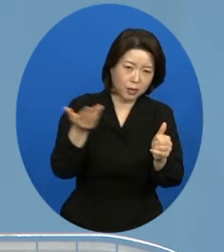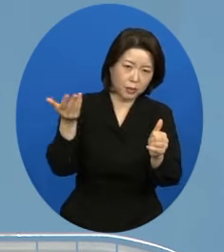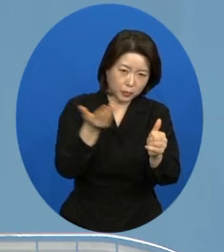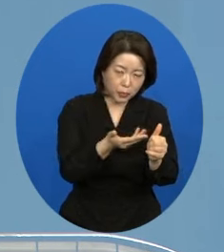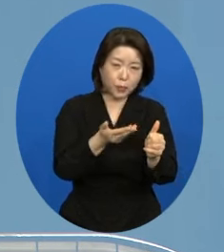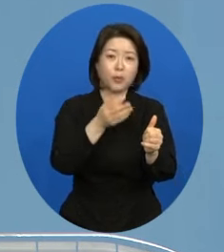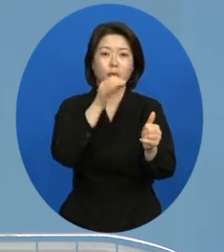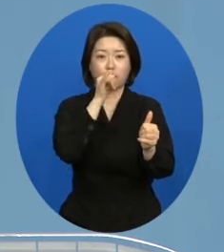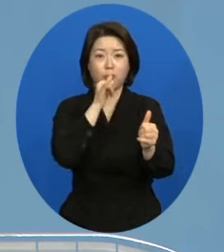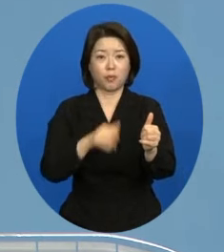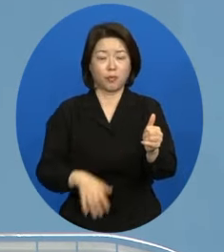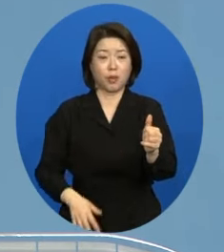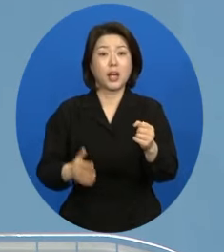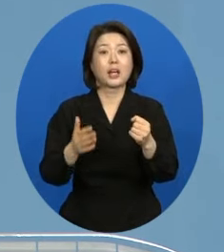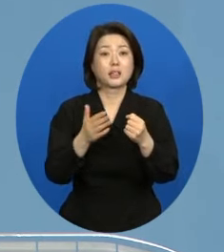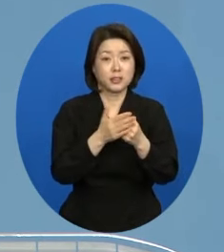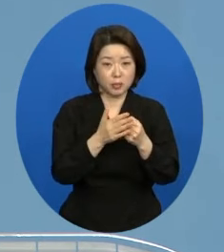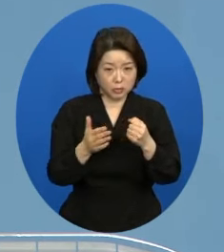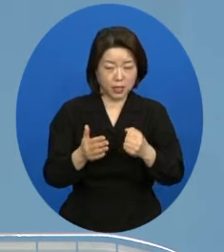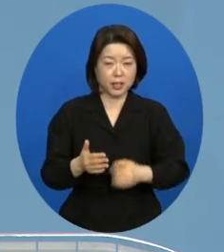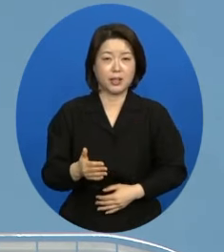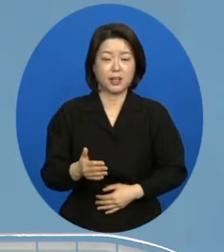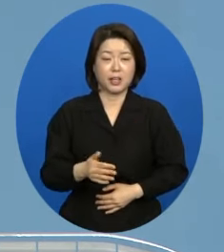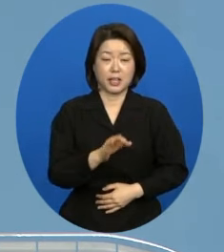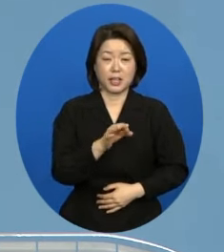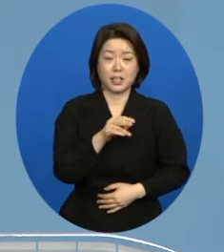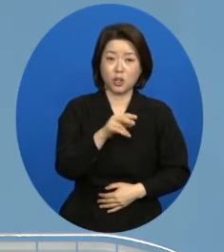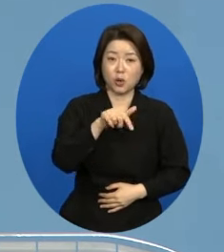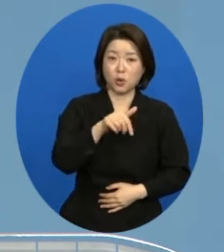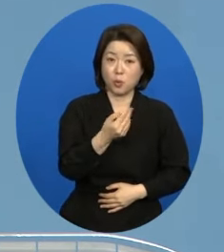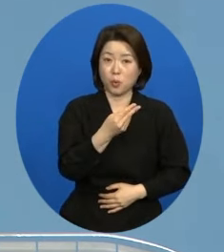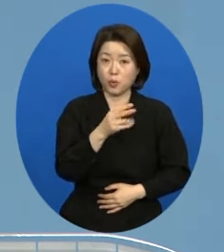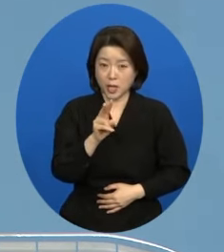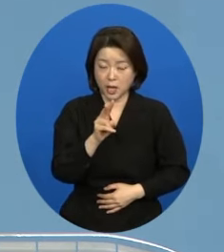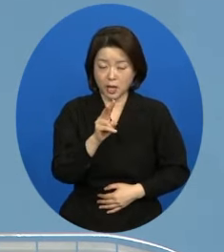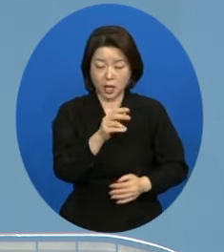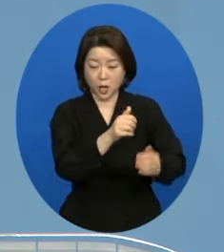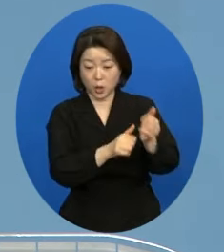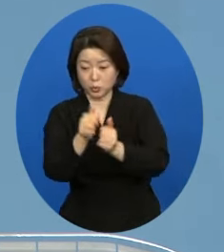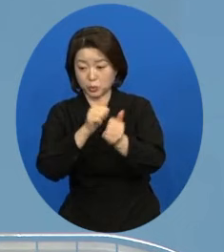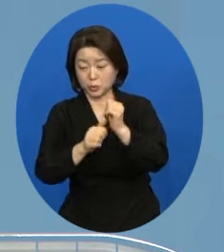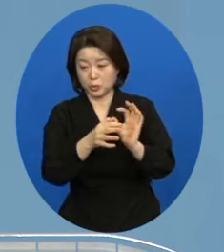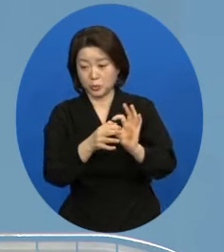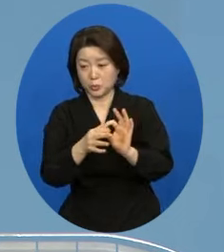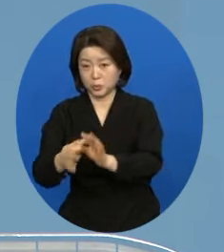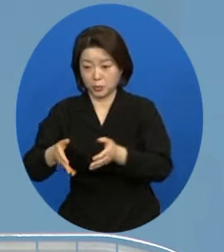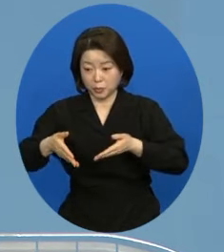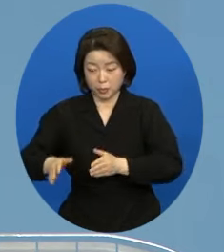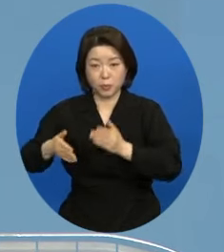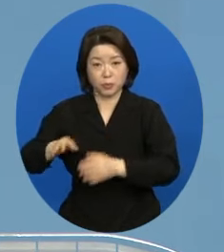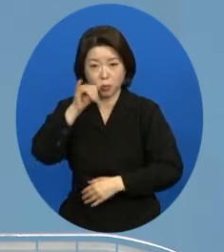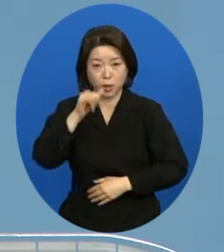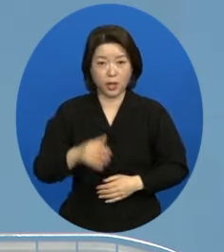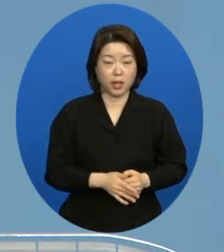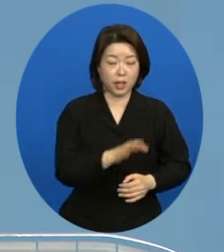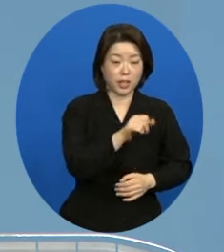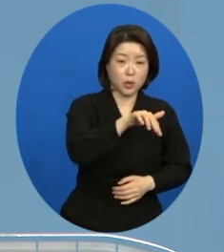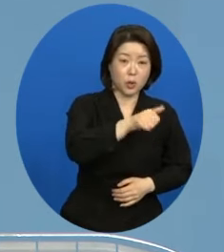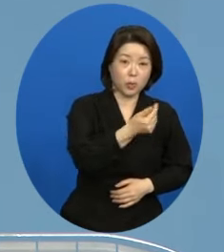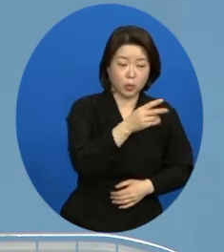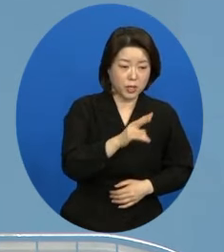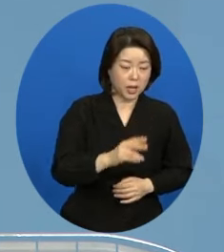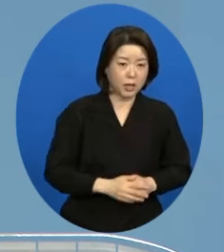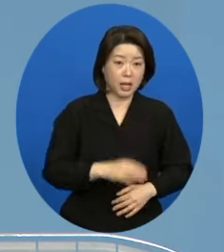있었던 것이죠 그래서 여의 후손이 이어지게 되는 거예요 여야가 자녀 나는 것이 그냥 애를